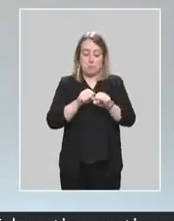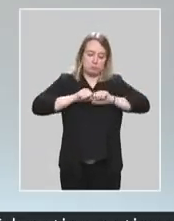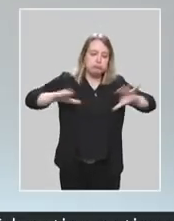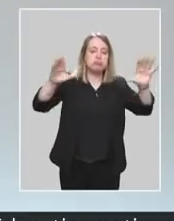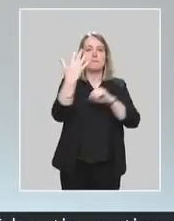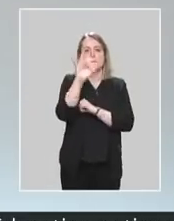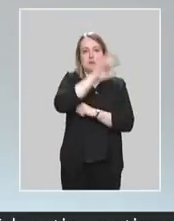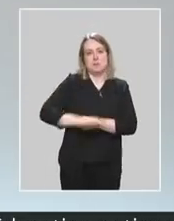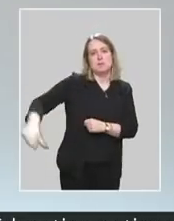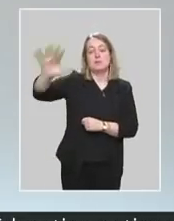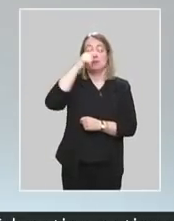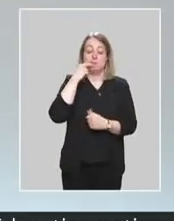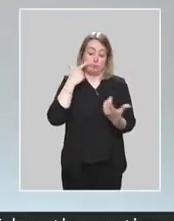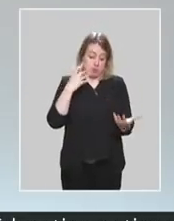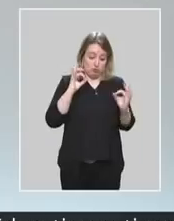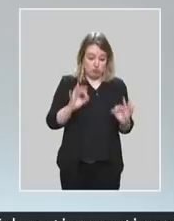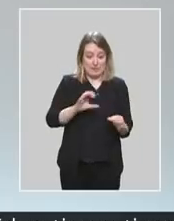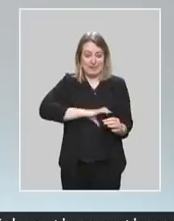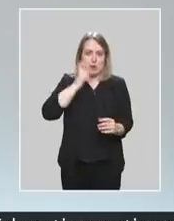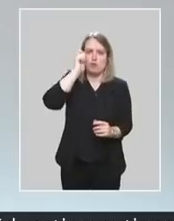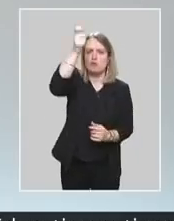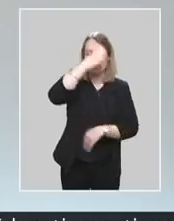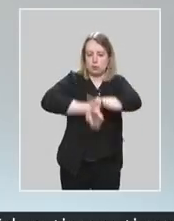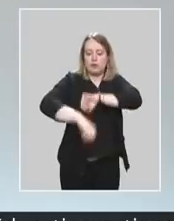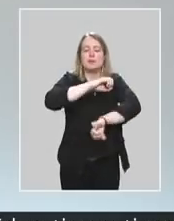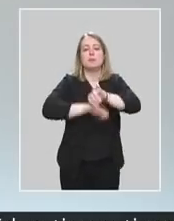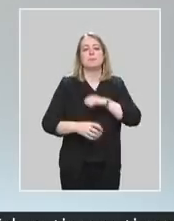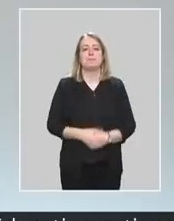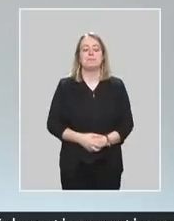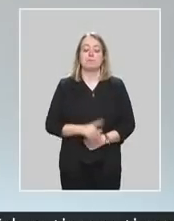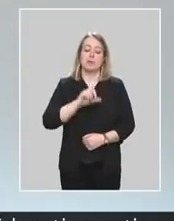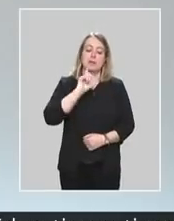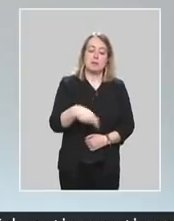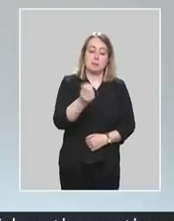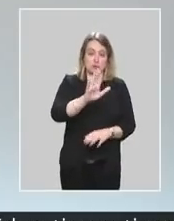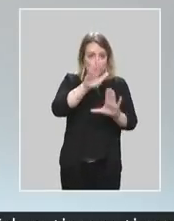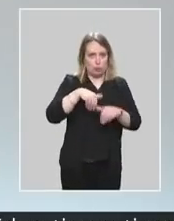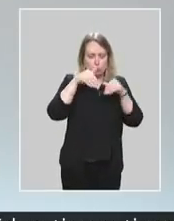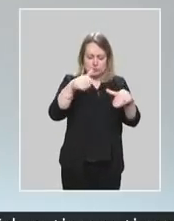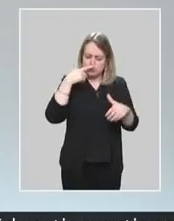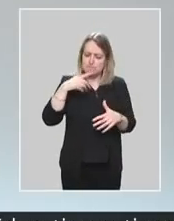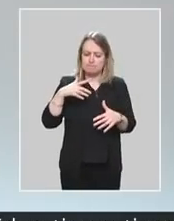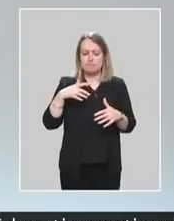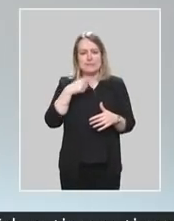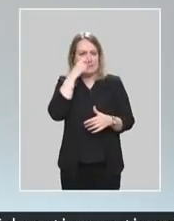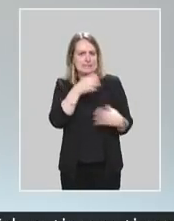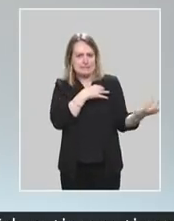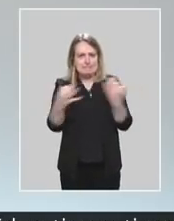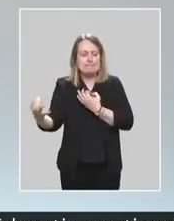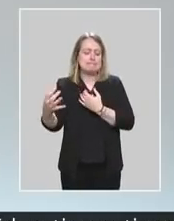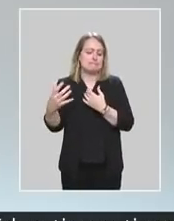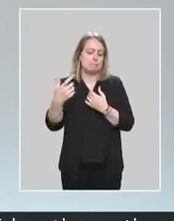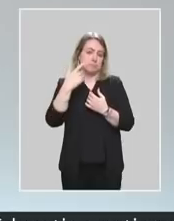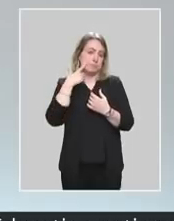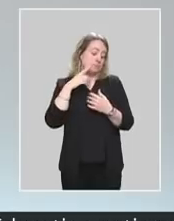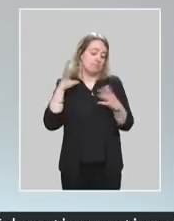pragmatique sur la manière de le faire. Bien entendu, nous allons continuer à être volontaristes sur notre capacité à déployer les tests en